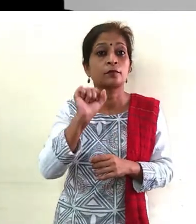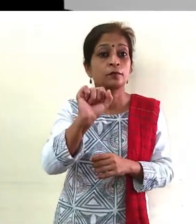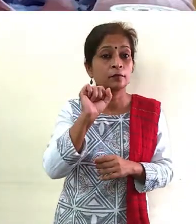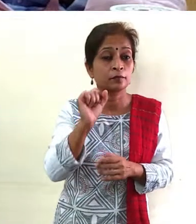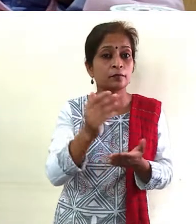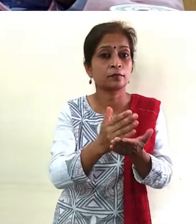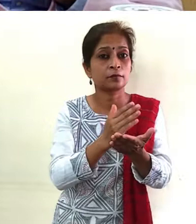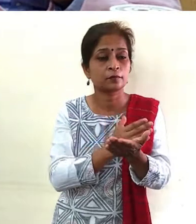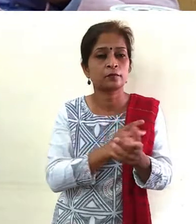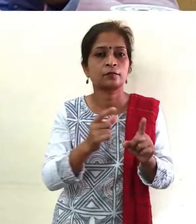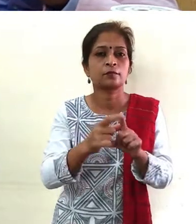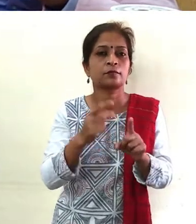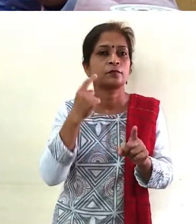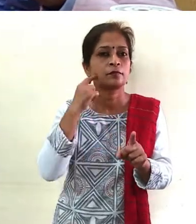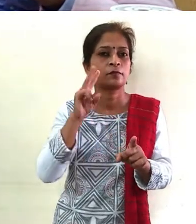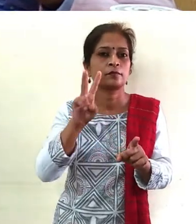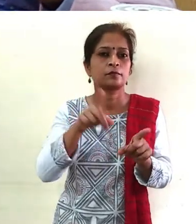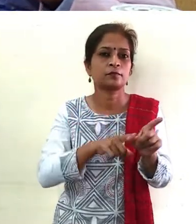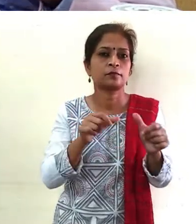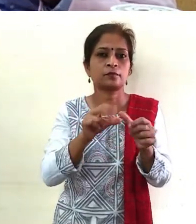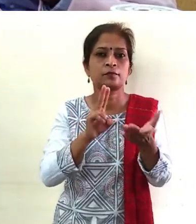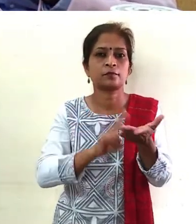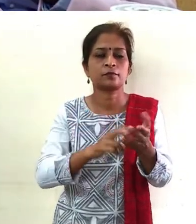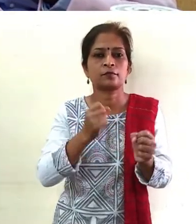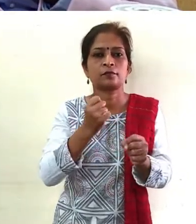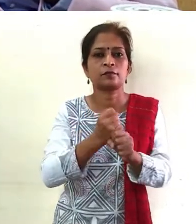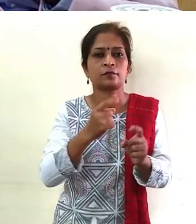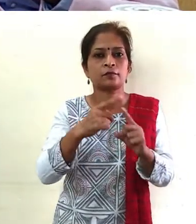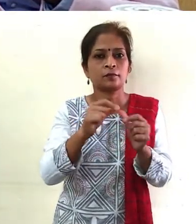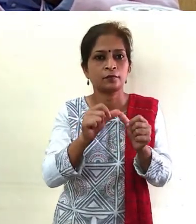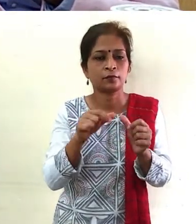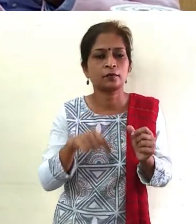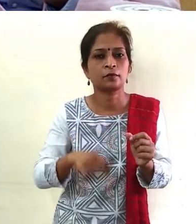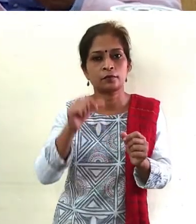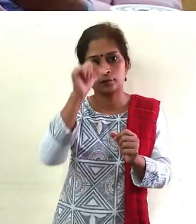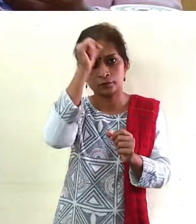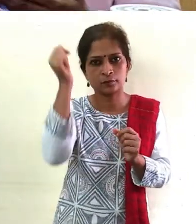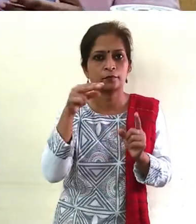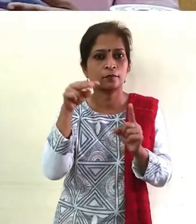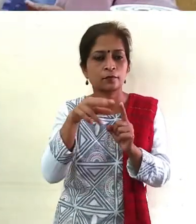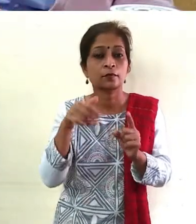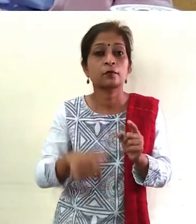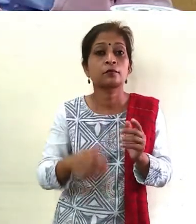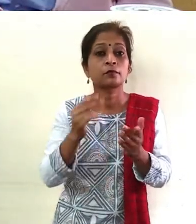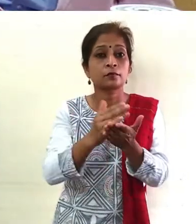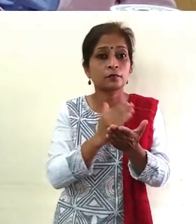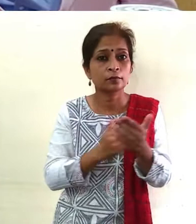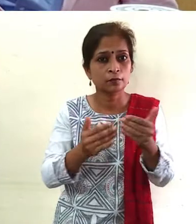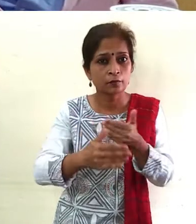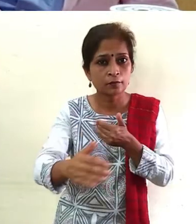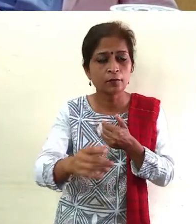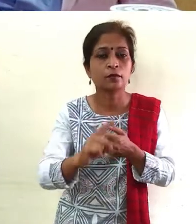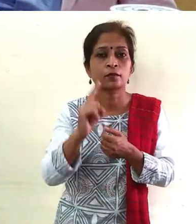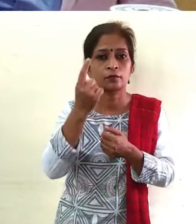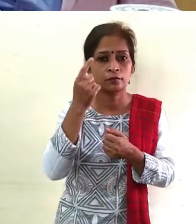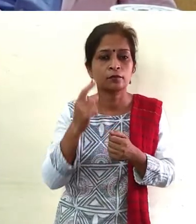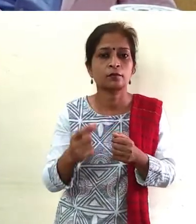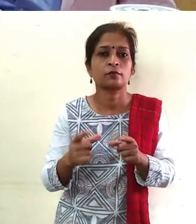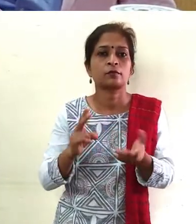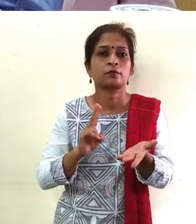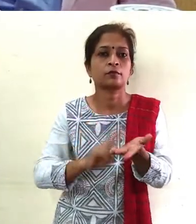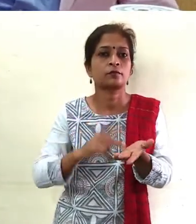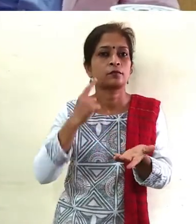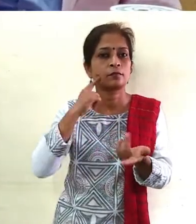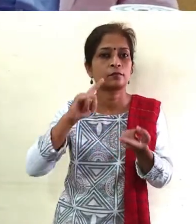हाजिर हूँ आपका अपना कार्यक्रम दिव्यांगता भारतीय दृष्टिकोण से। इस कार्यक्रम को आगे बढ़ाऊं उससे पहले मैं स्वागत